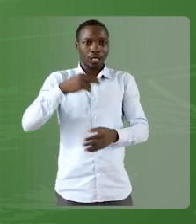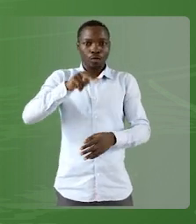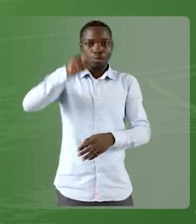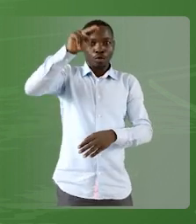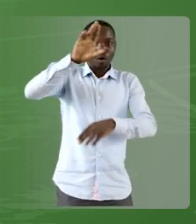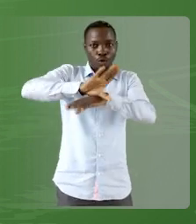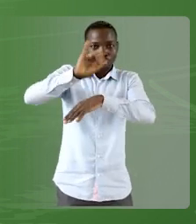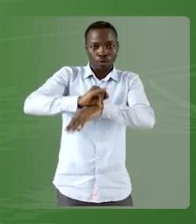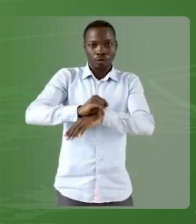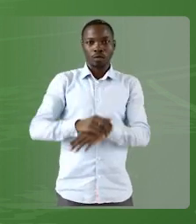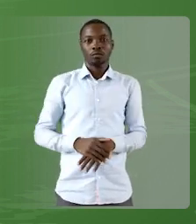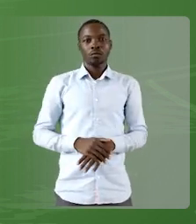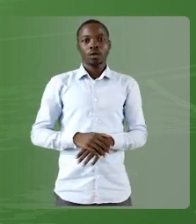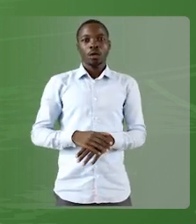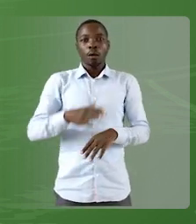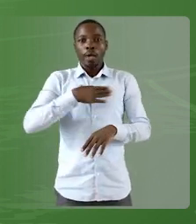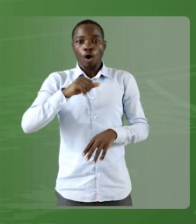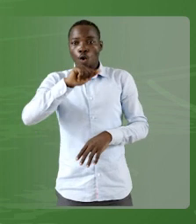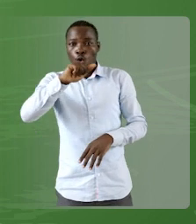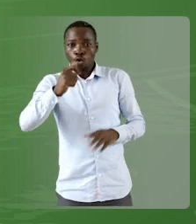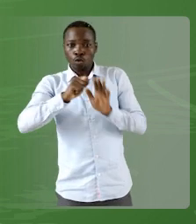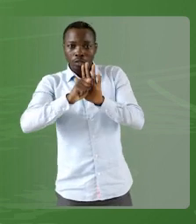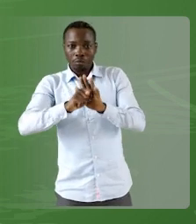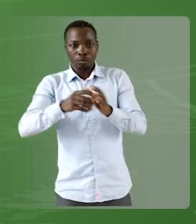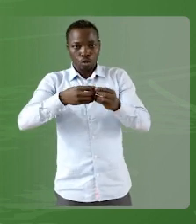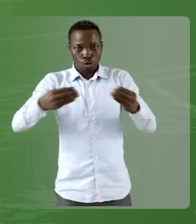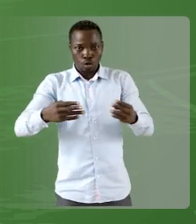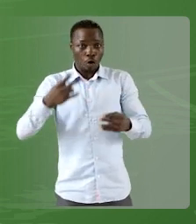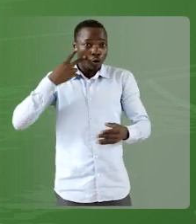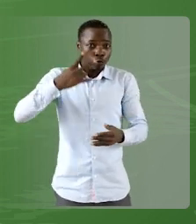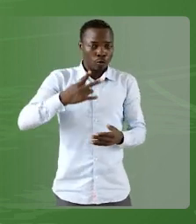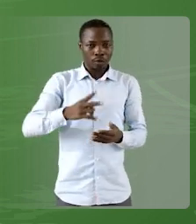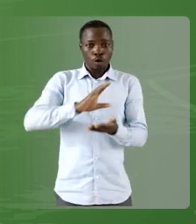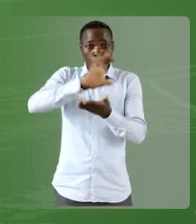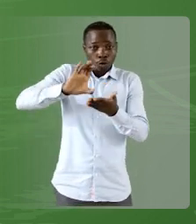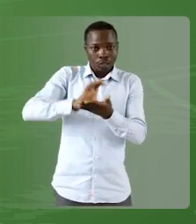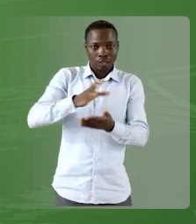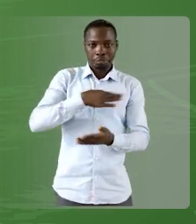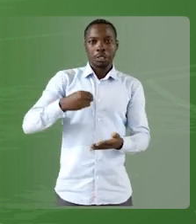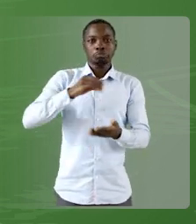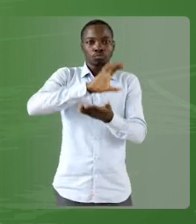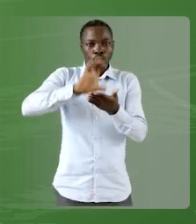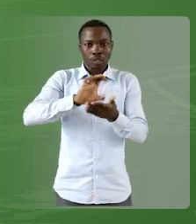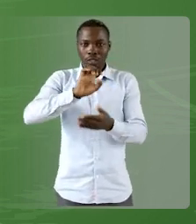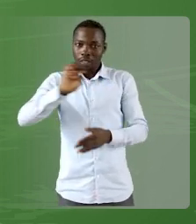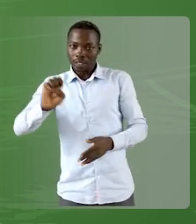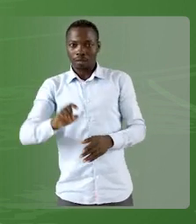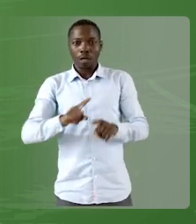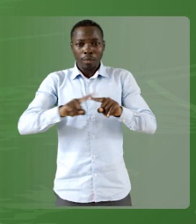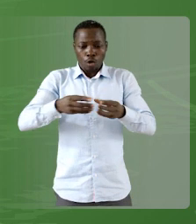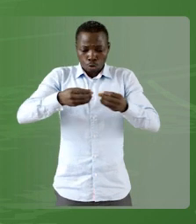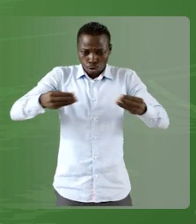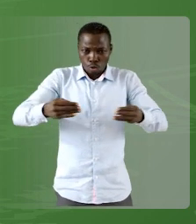Les ferrisols, quant à eux, sont situés au centre et au centre-est. Les sols à cuirasse